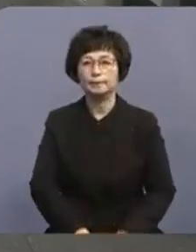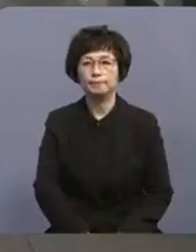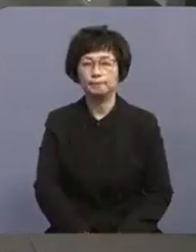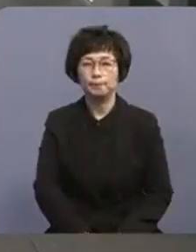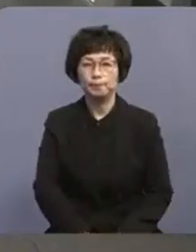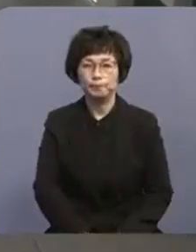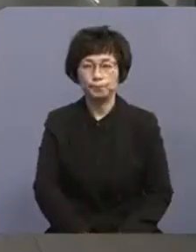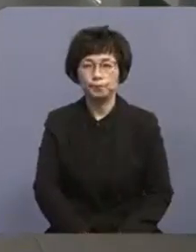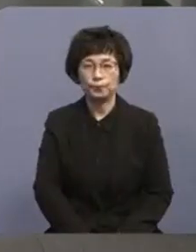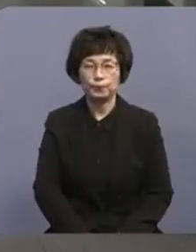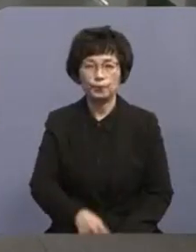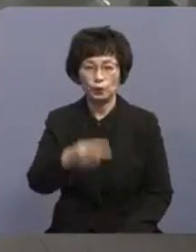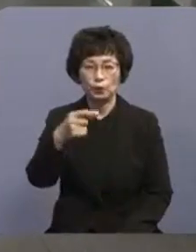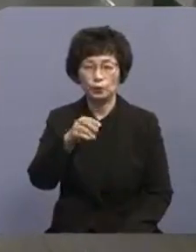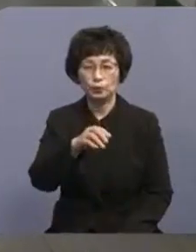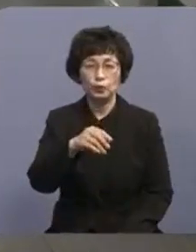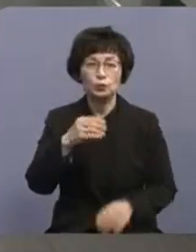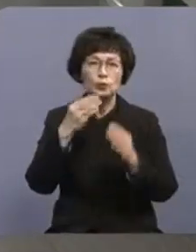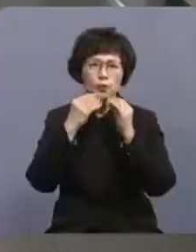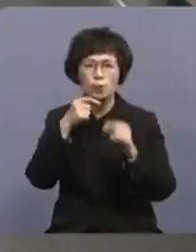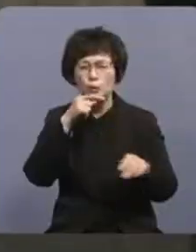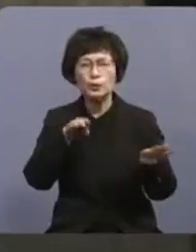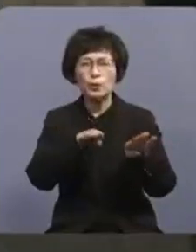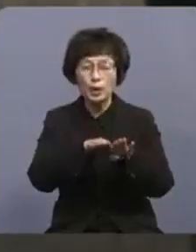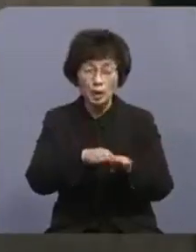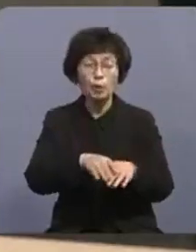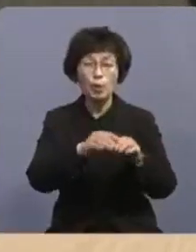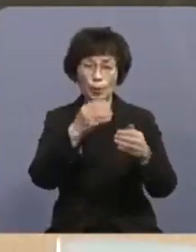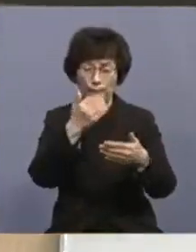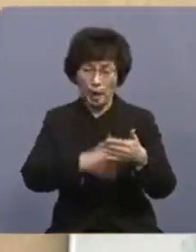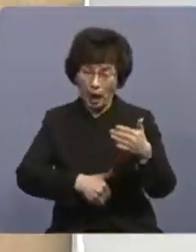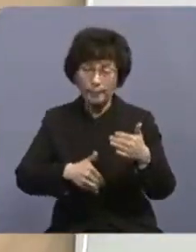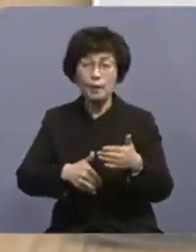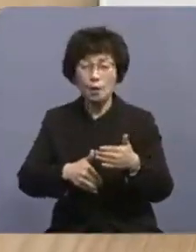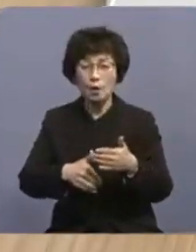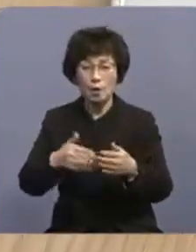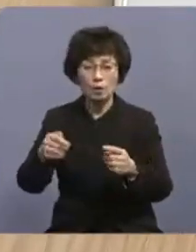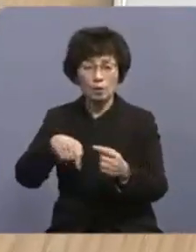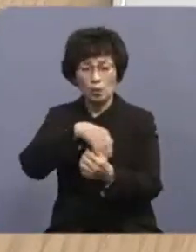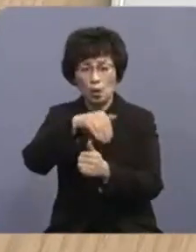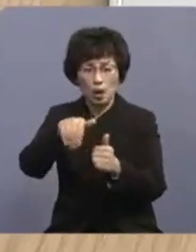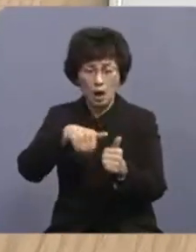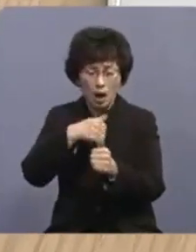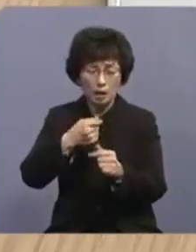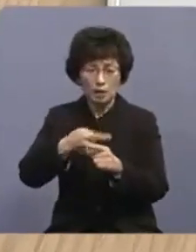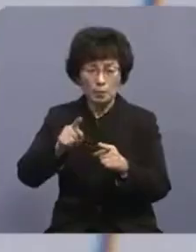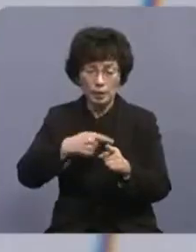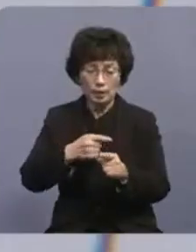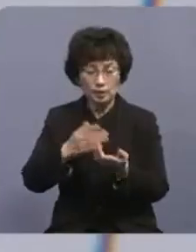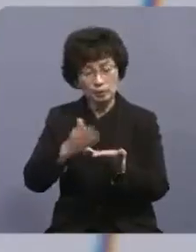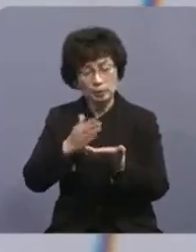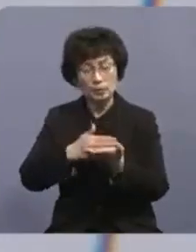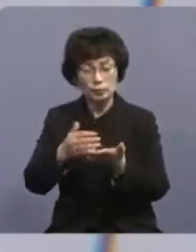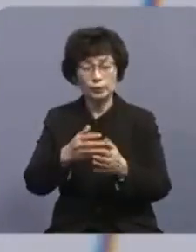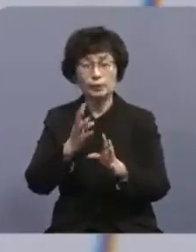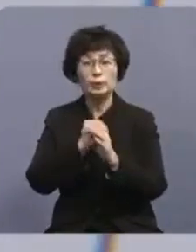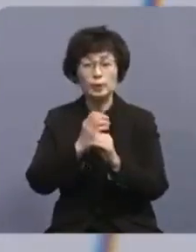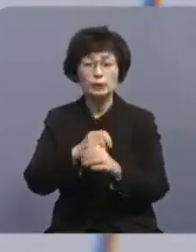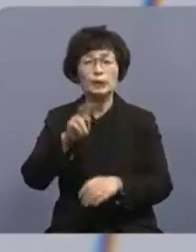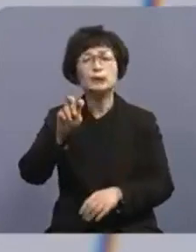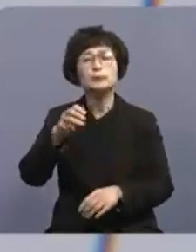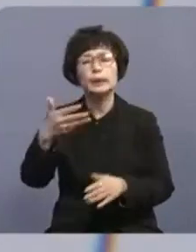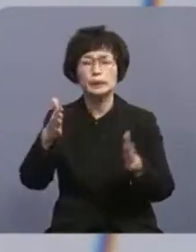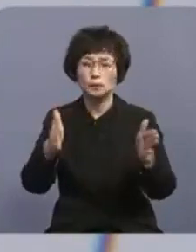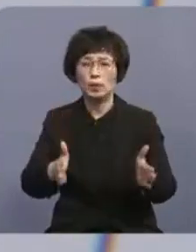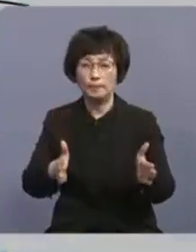주말과 공휴일을 빼면 고리 345기 방사선 황역량평가서를 공람할 수 있는 기간은 28일